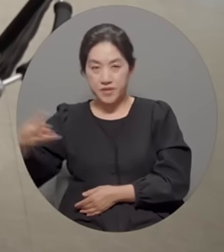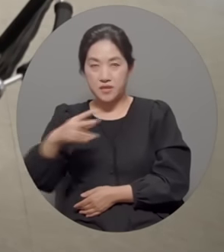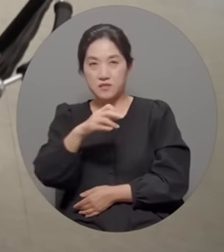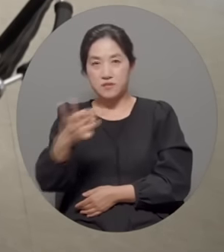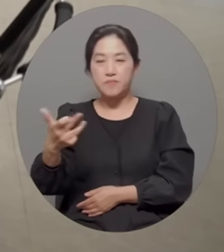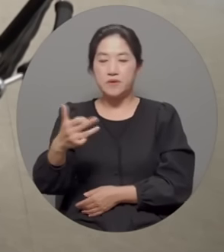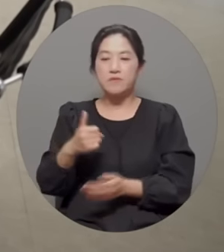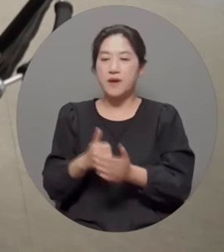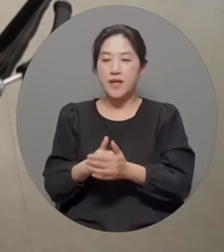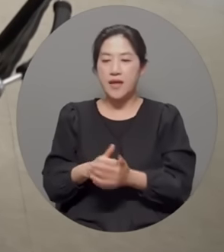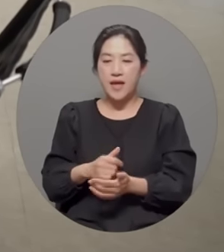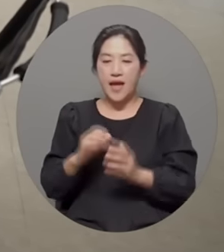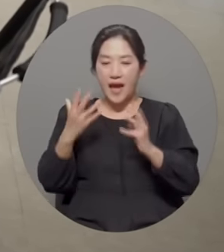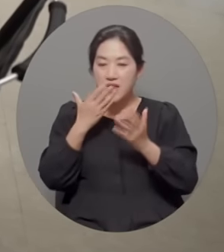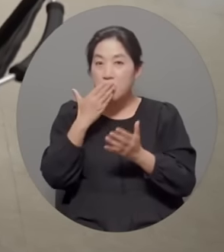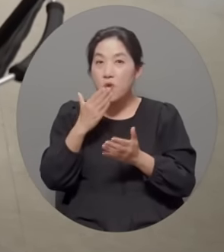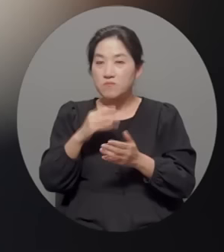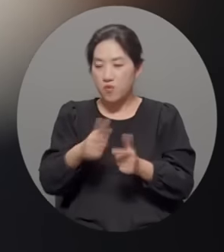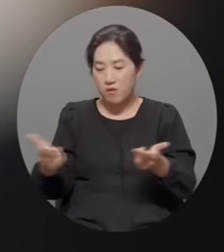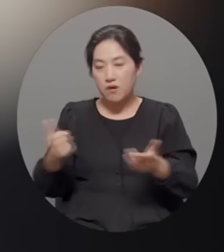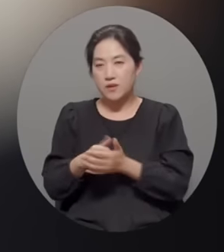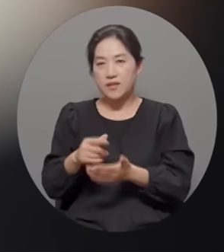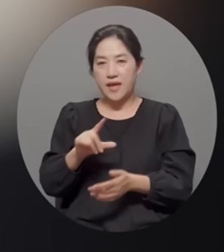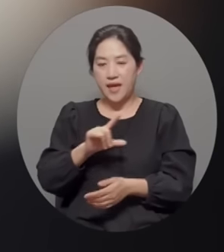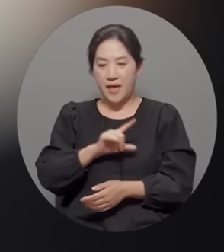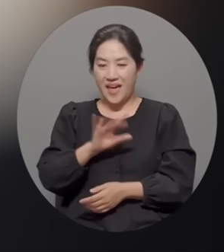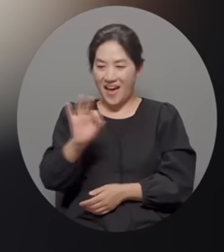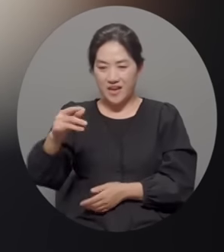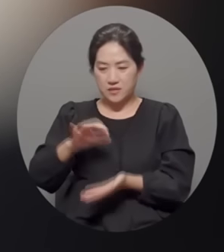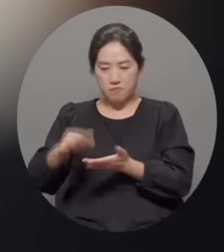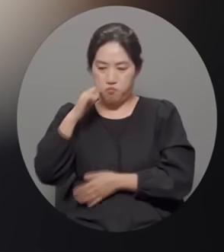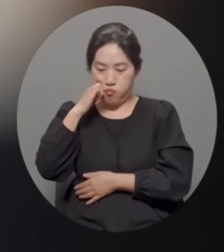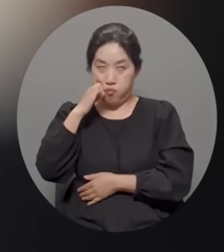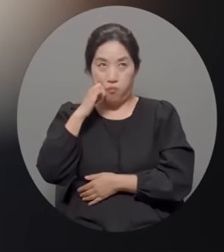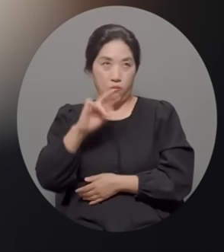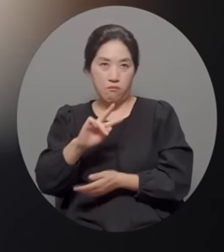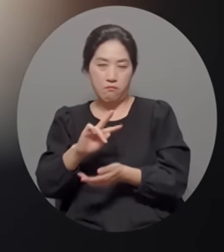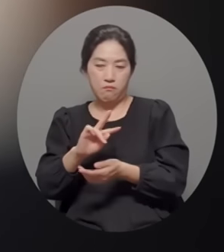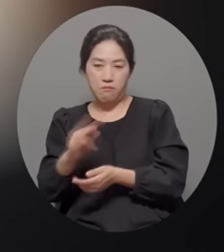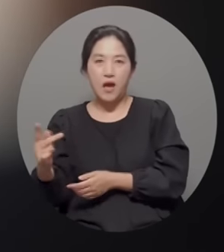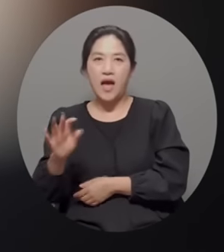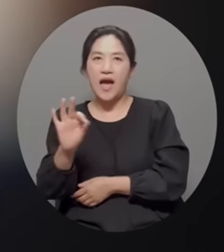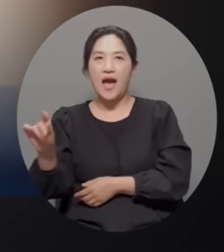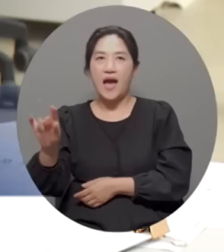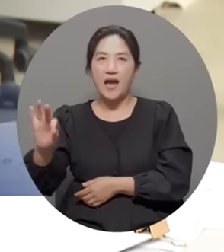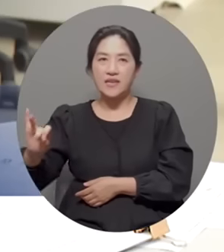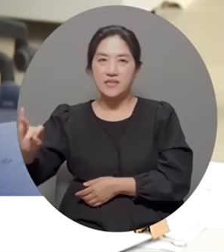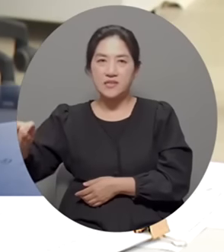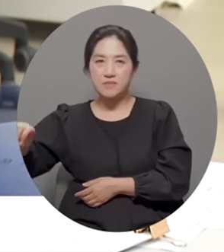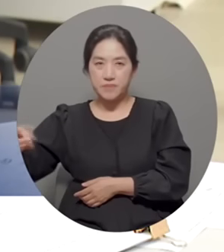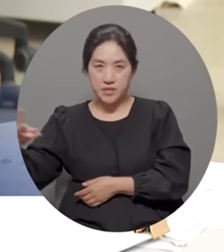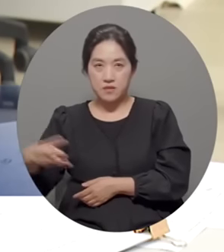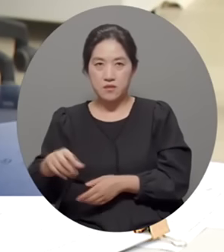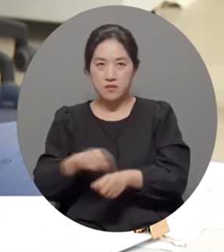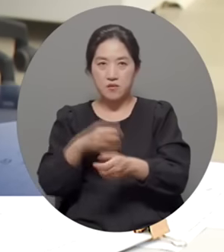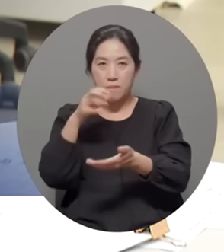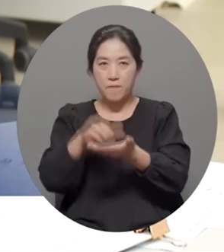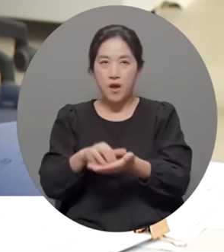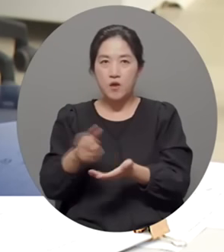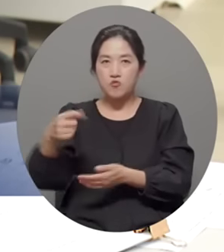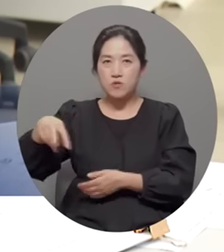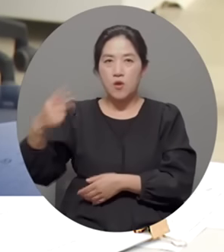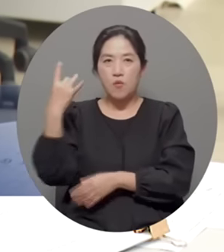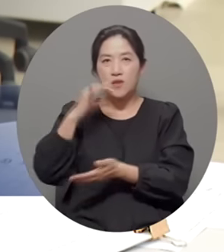식약처가 아기용 식품에 아기 표시를 금지하자 아이밀로 바꾼 겁니다. 특허청에서도 일동 후디스 씨한테